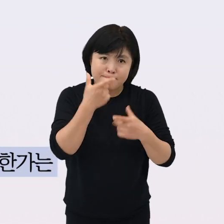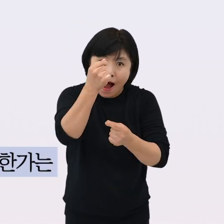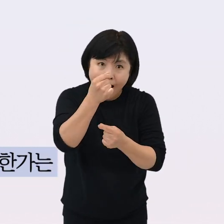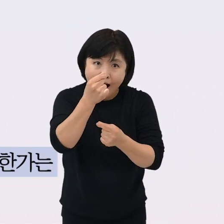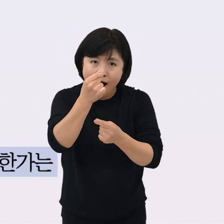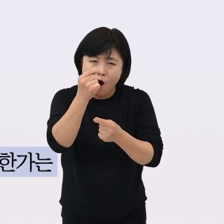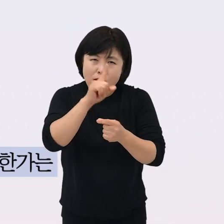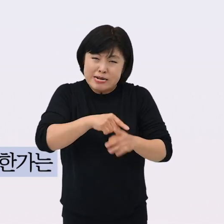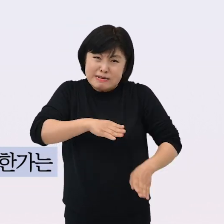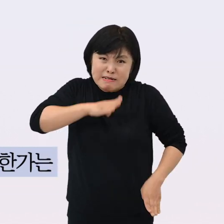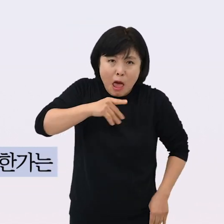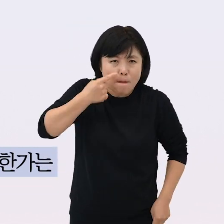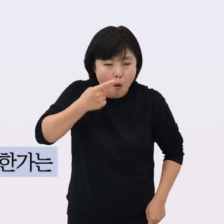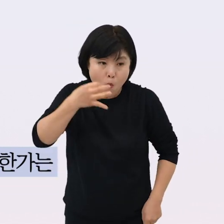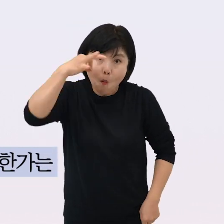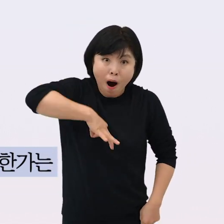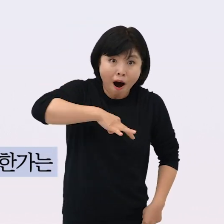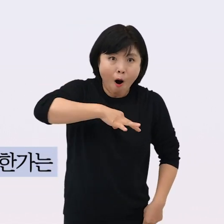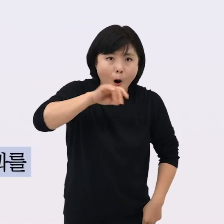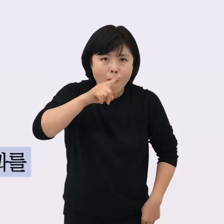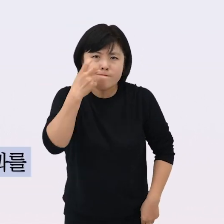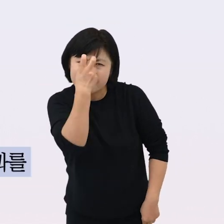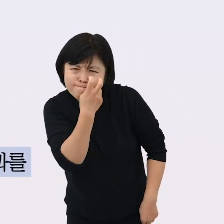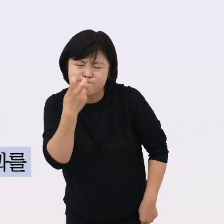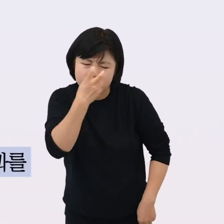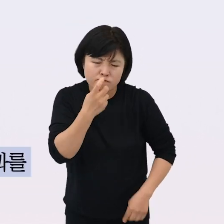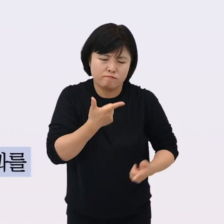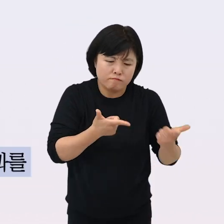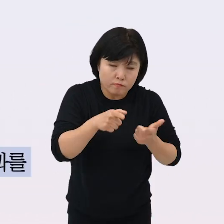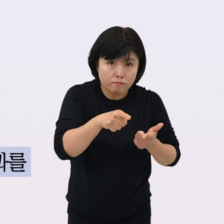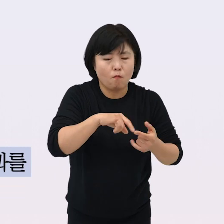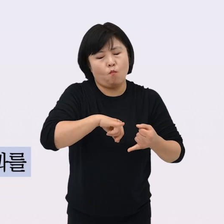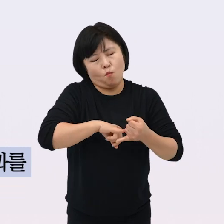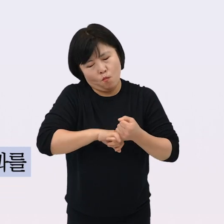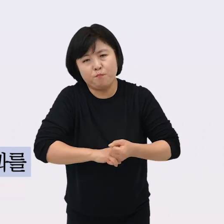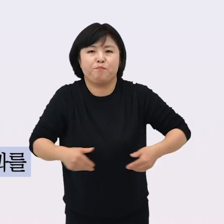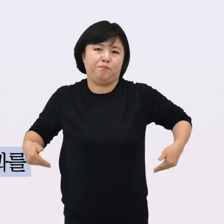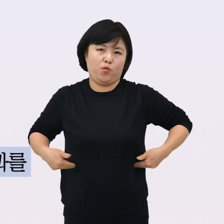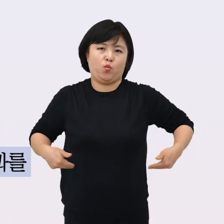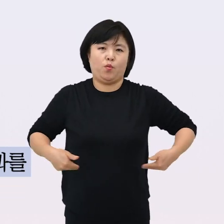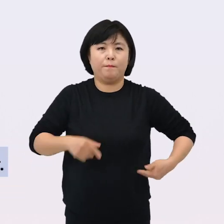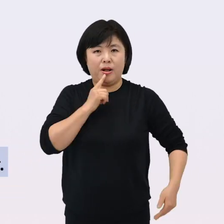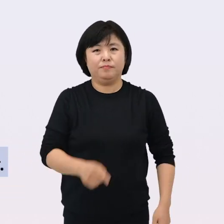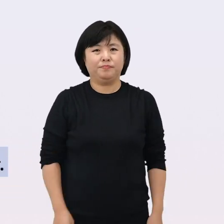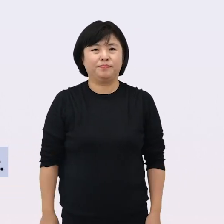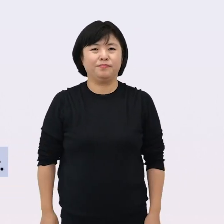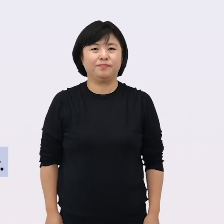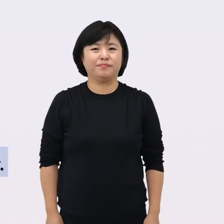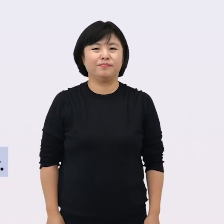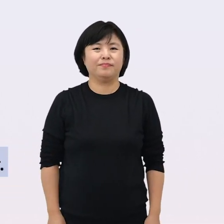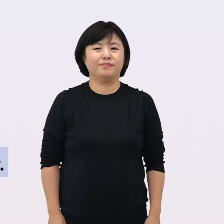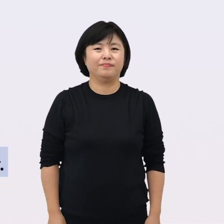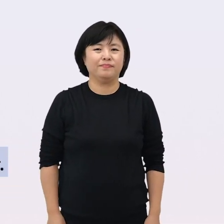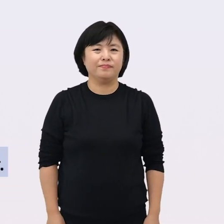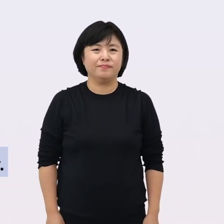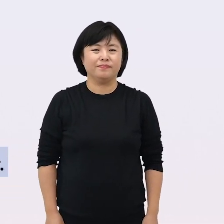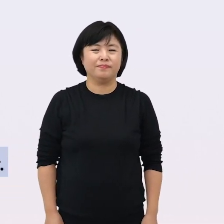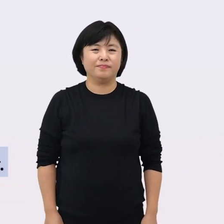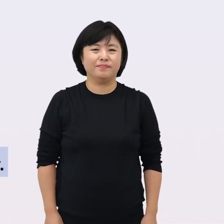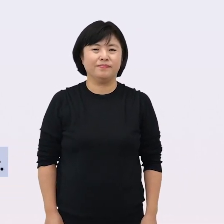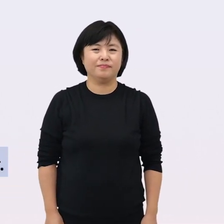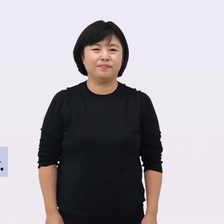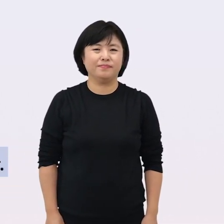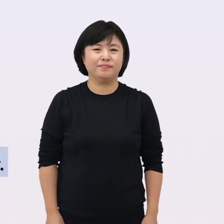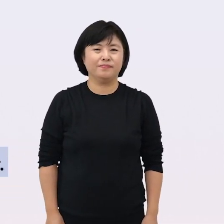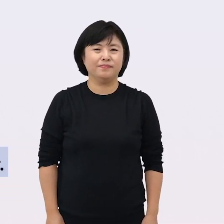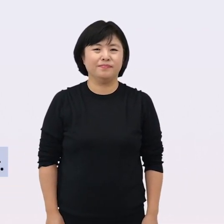삶에서 어떻게 구현하는 것이 딱 들어맞는가는 자기가 실제로 이제 해보고 그 효과를 스스로 관찰함으로써